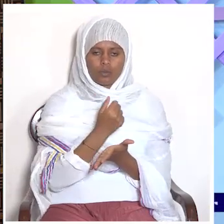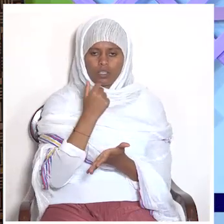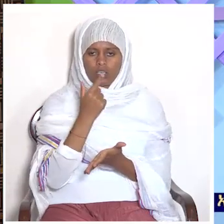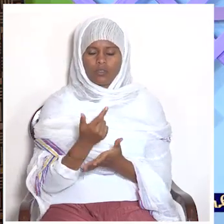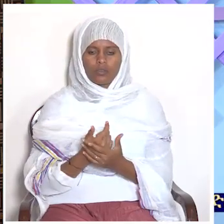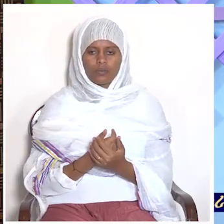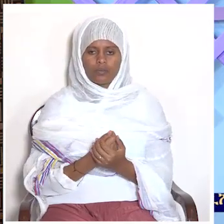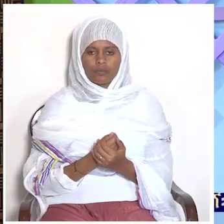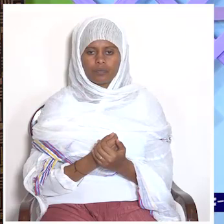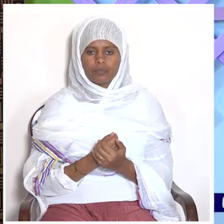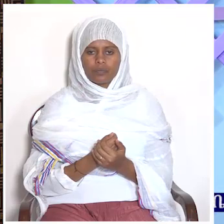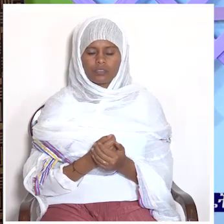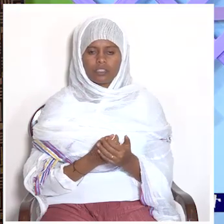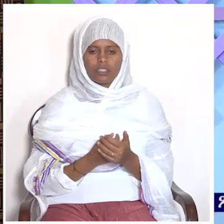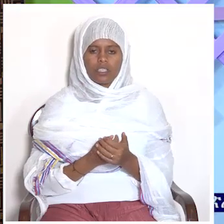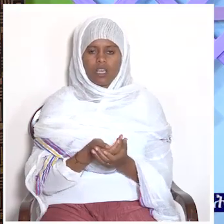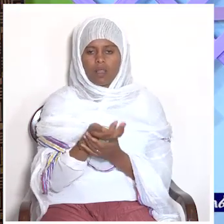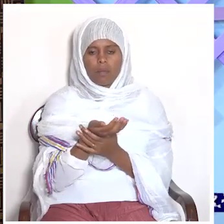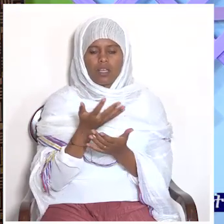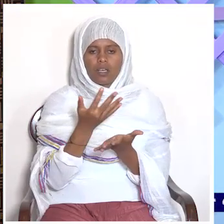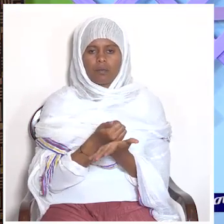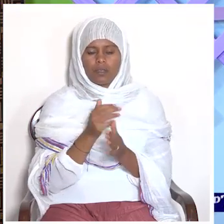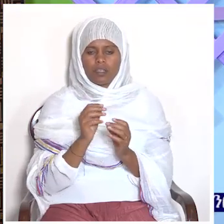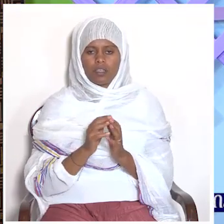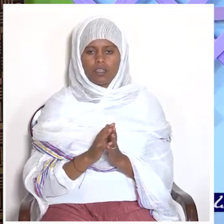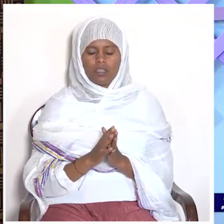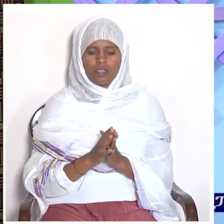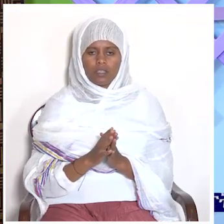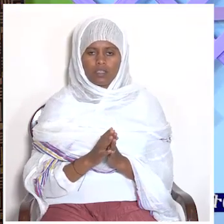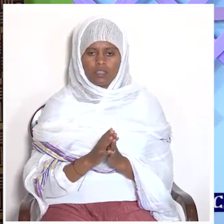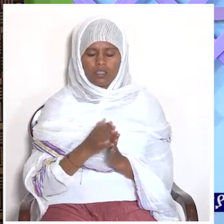ረከብኩ ስእለትየ ረከብኩ ተምኔትየ ልማናይ ረኺበ